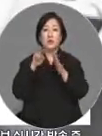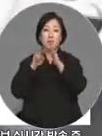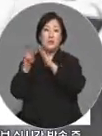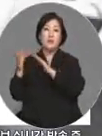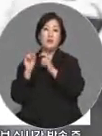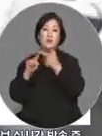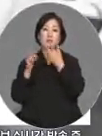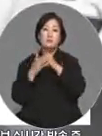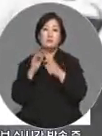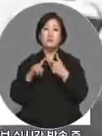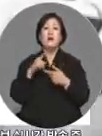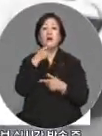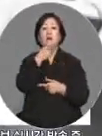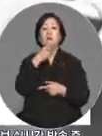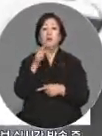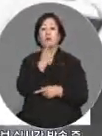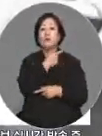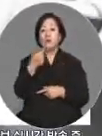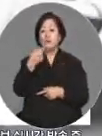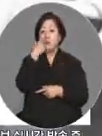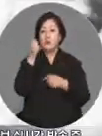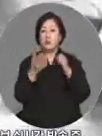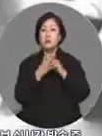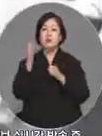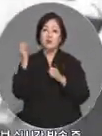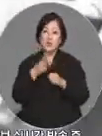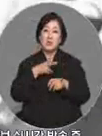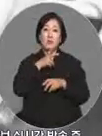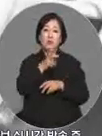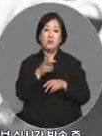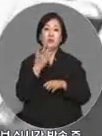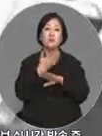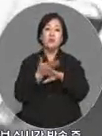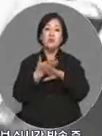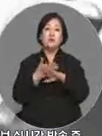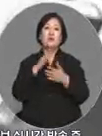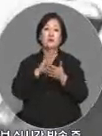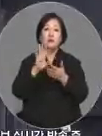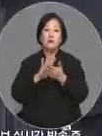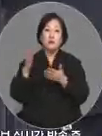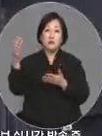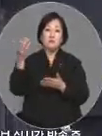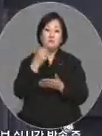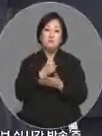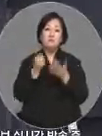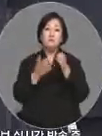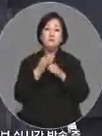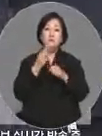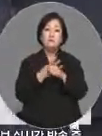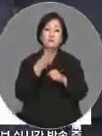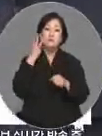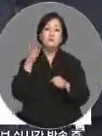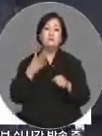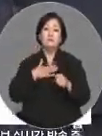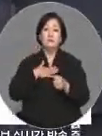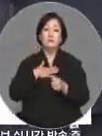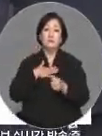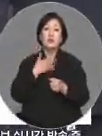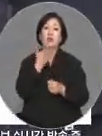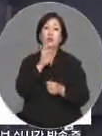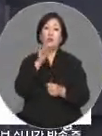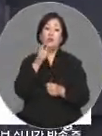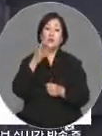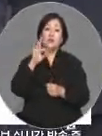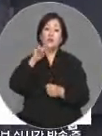소화기 1대 론 역부족이었다 던지 버스로 돌아와 또 다른 소화기 까지 동안 합니다 3년 전에 저희가 동촌